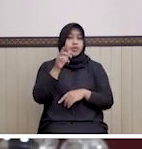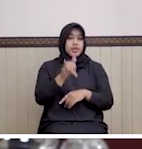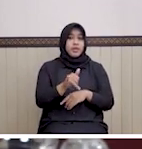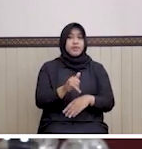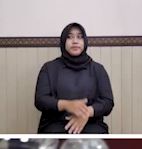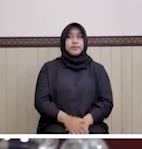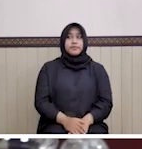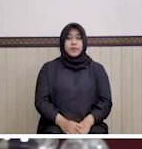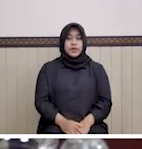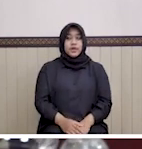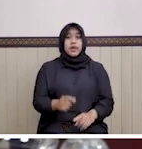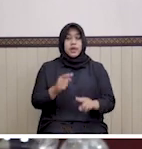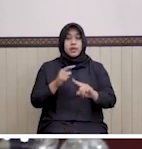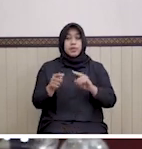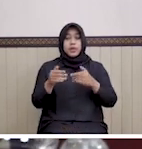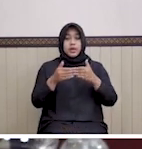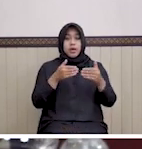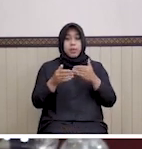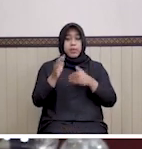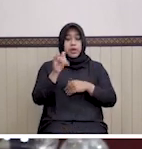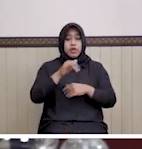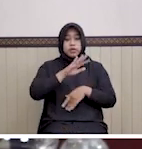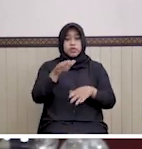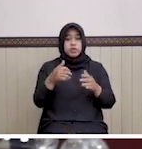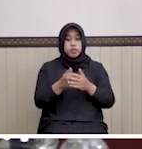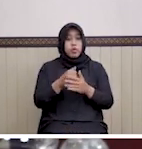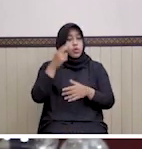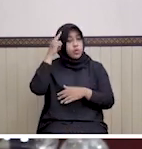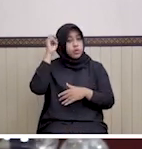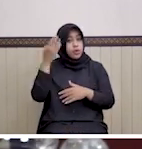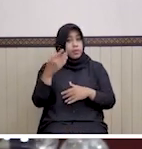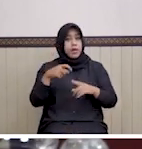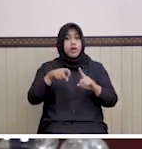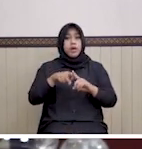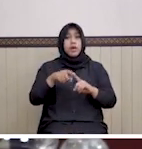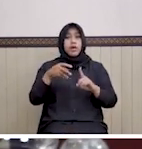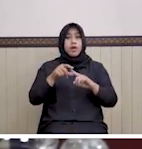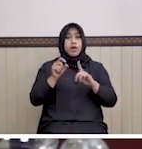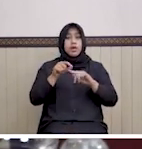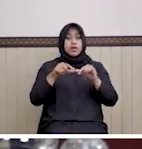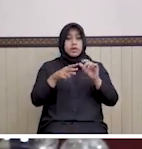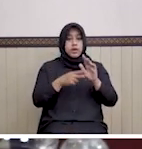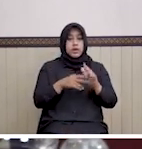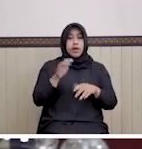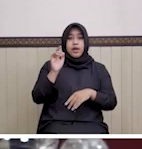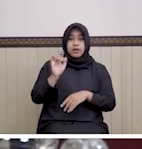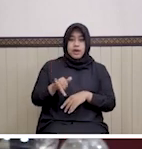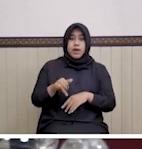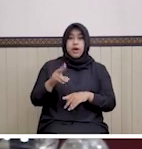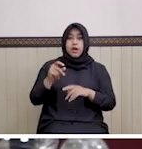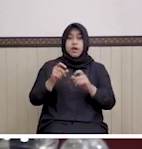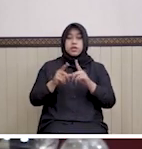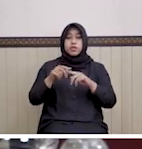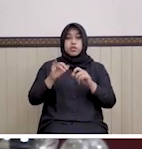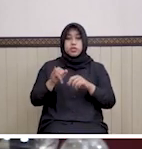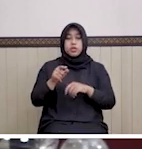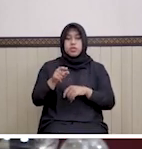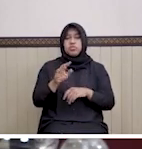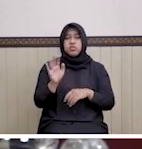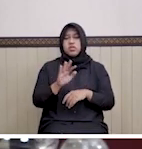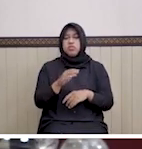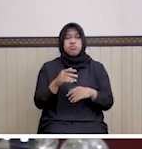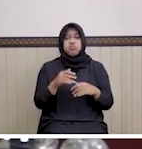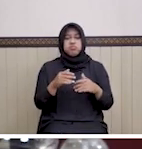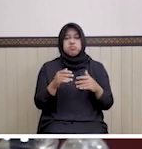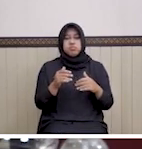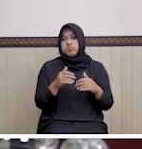Hah Enggak apa-apa semuanya Kan demi demi Keadilan keadilan nah restitusi itu itu enggak banget itu